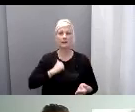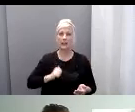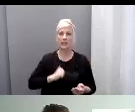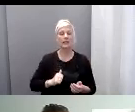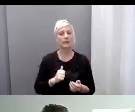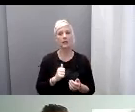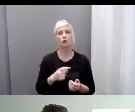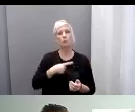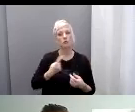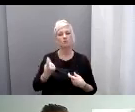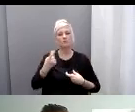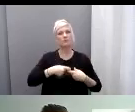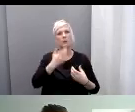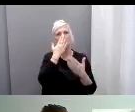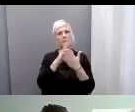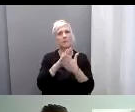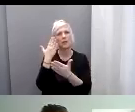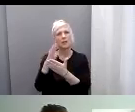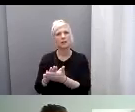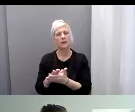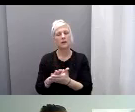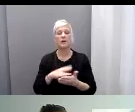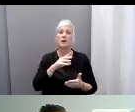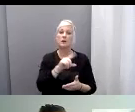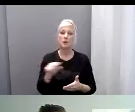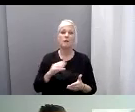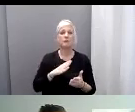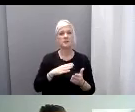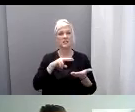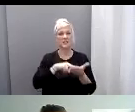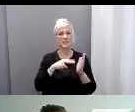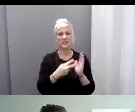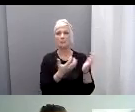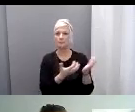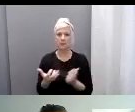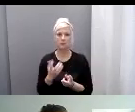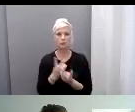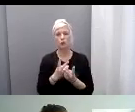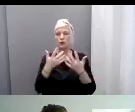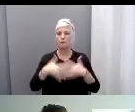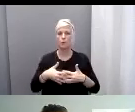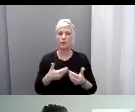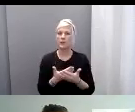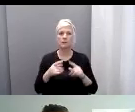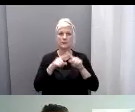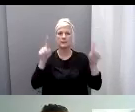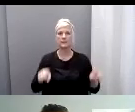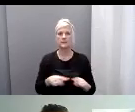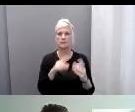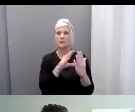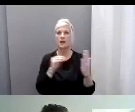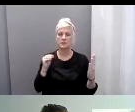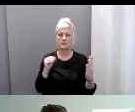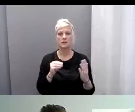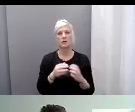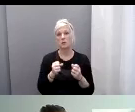handlar om bilder. Ibland finns tekniska otillgängligheter som gör att det inte fungerar med skärmläsare.